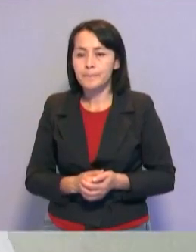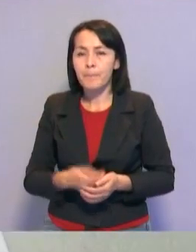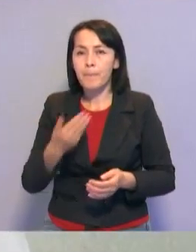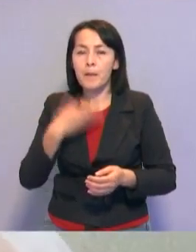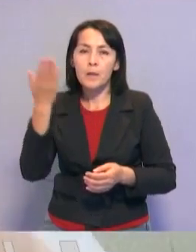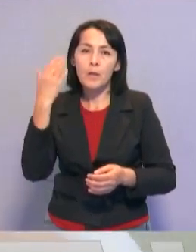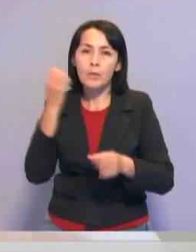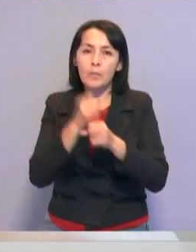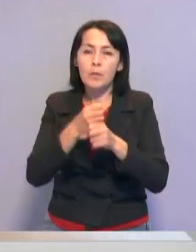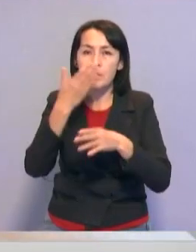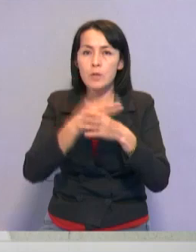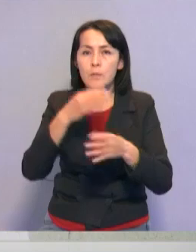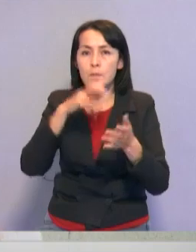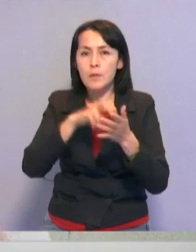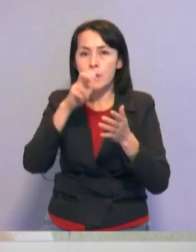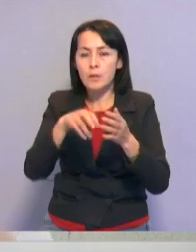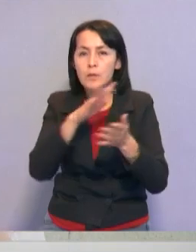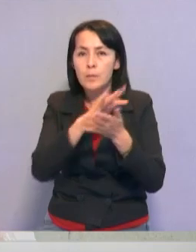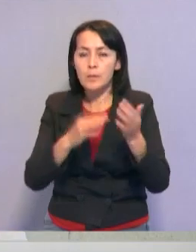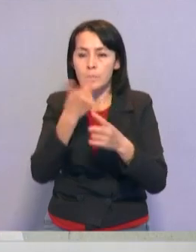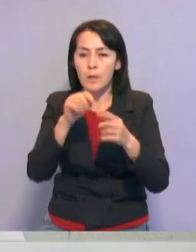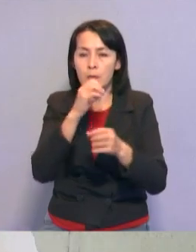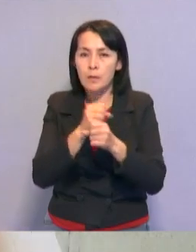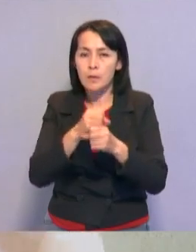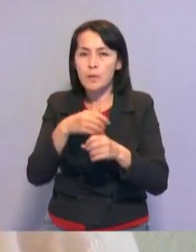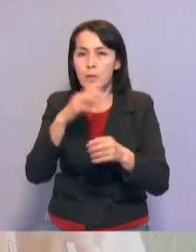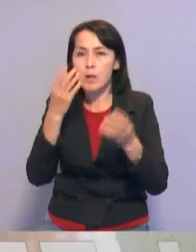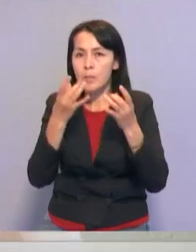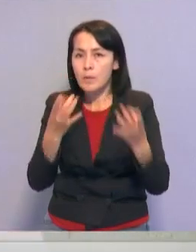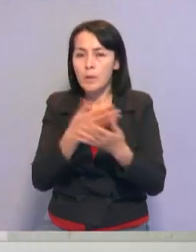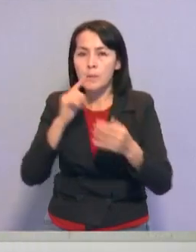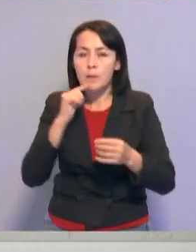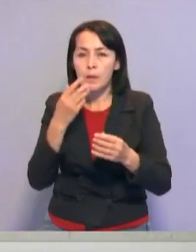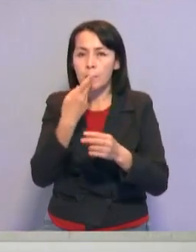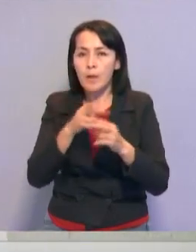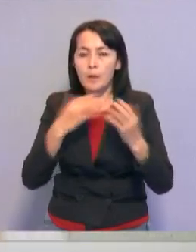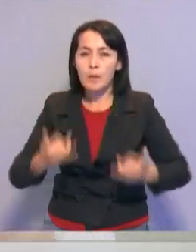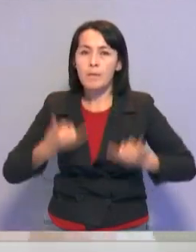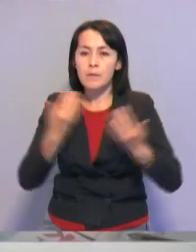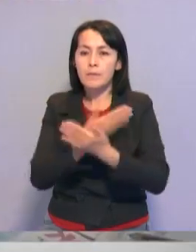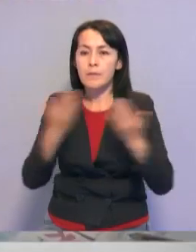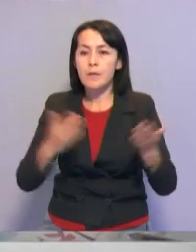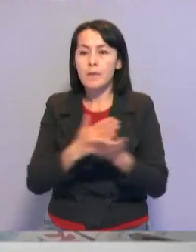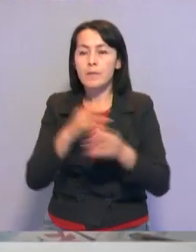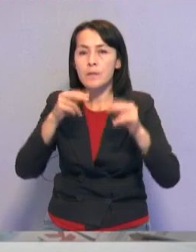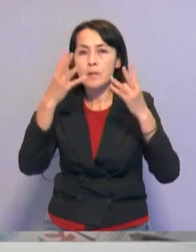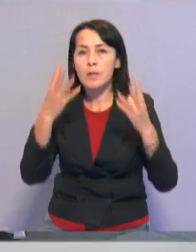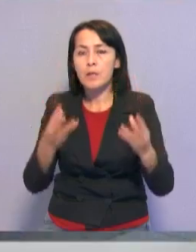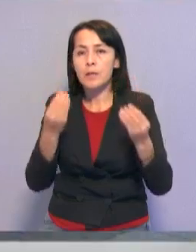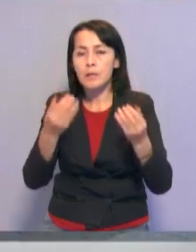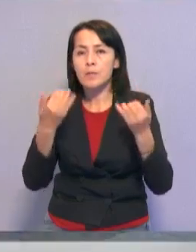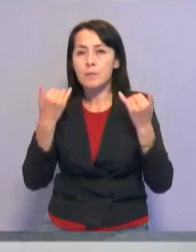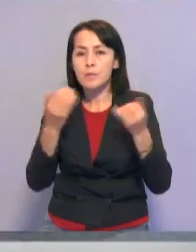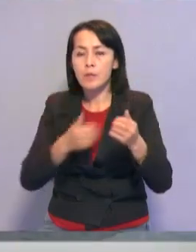Мы давно пользуемся услугами Казпочты и продолжаем это делать. Работа у них непростая, поэтому поздравляю всех сотрудников. В честь дня подписчиков